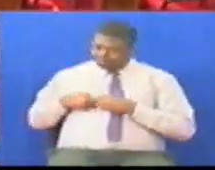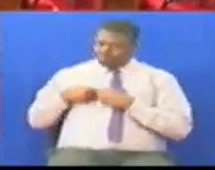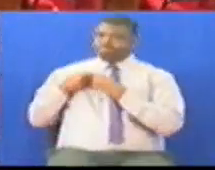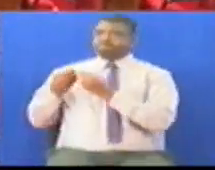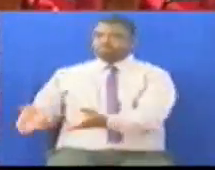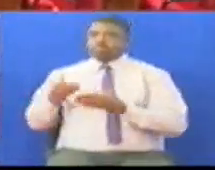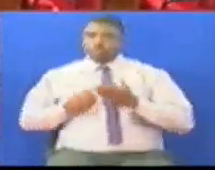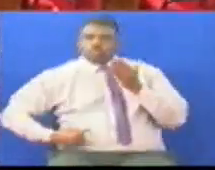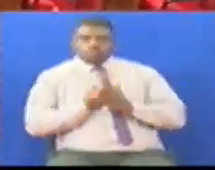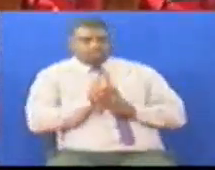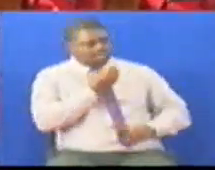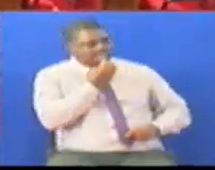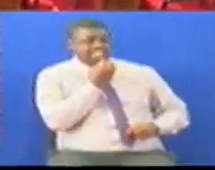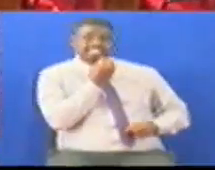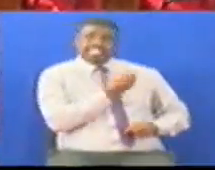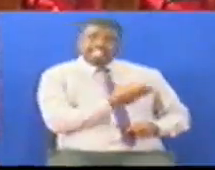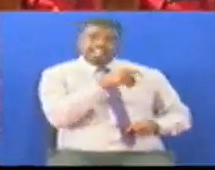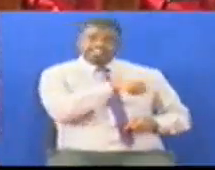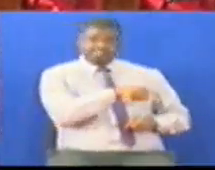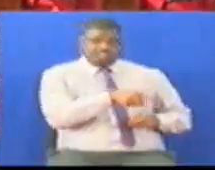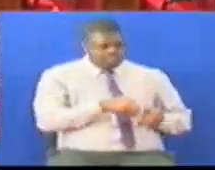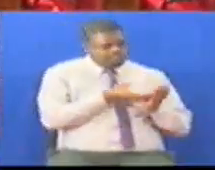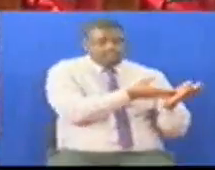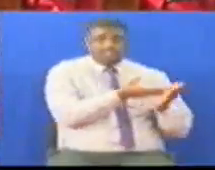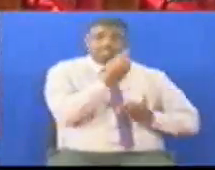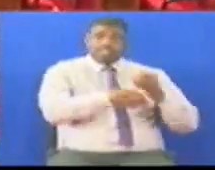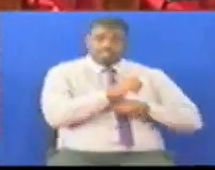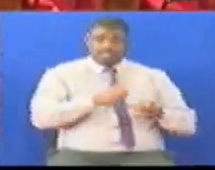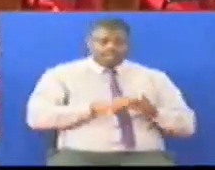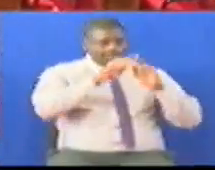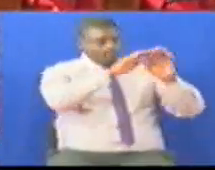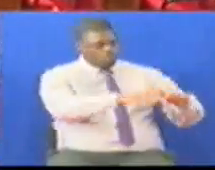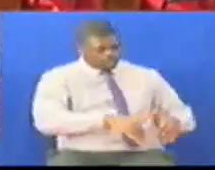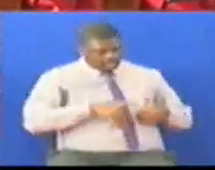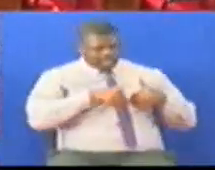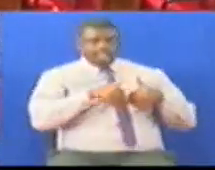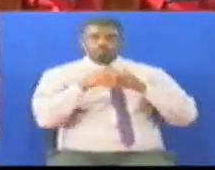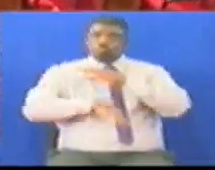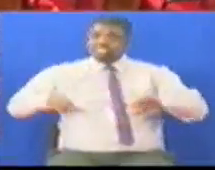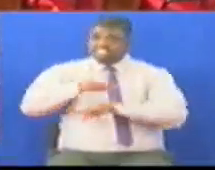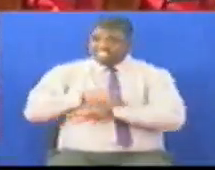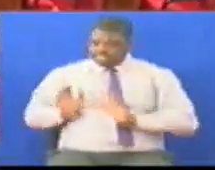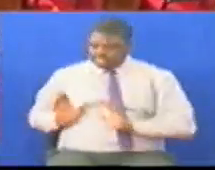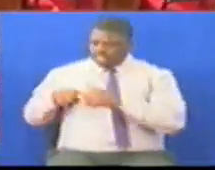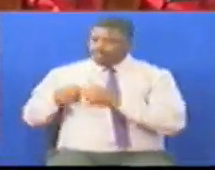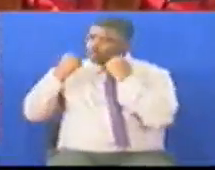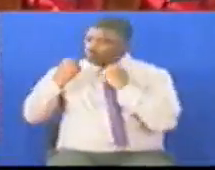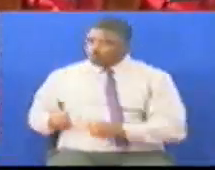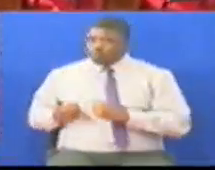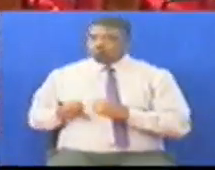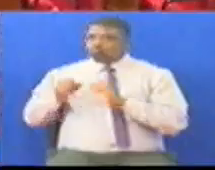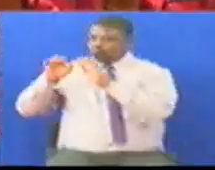iliyowasilishwa ndani ya bunge lako tukufu na mwenyekiti wa kamati ya kudumu ya bunge ya utawala na serikali za